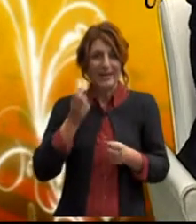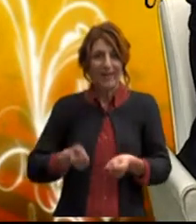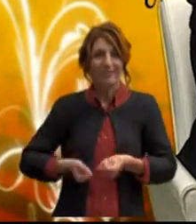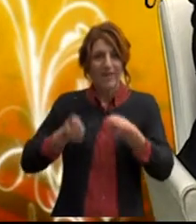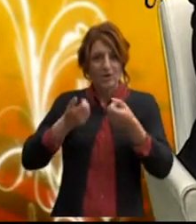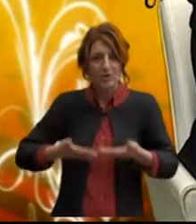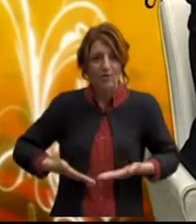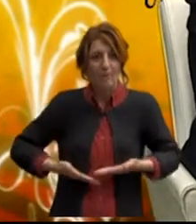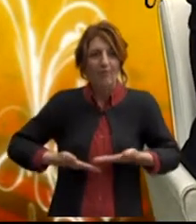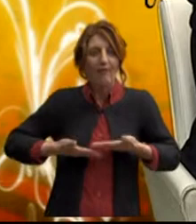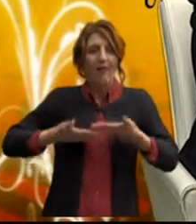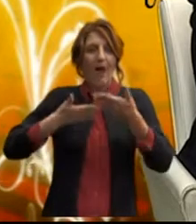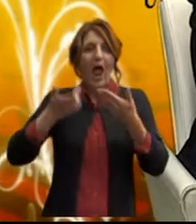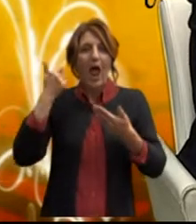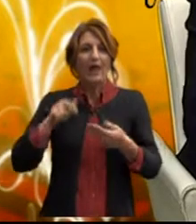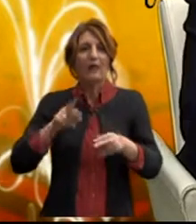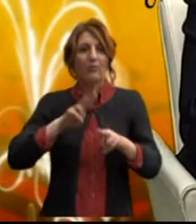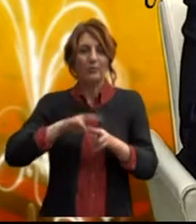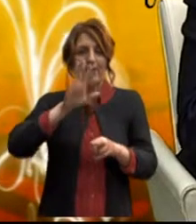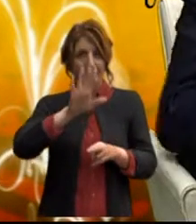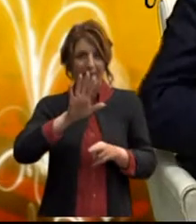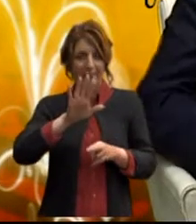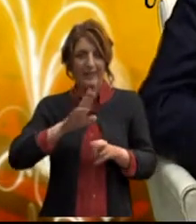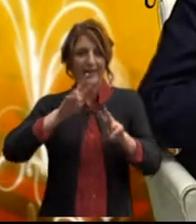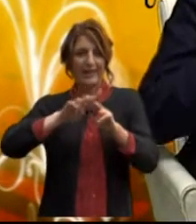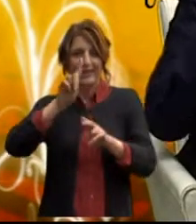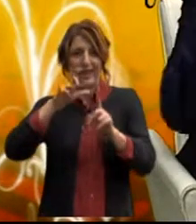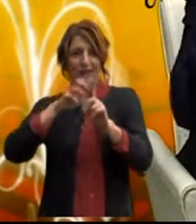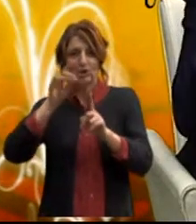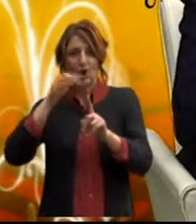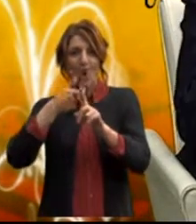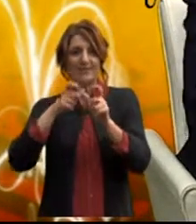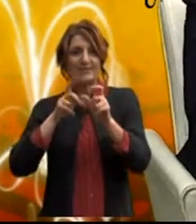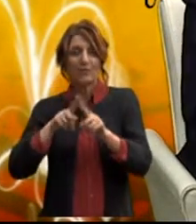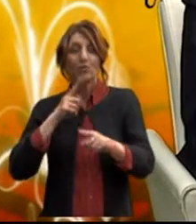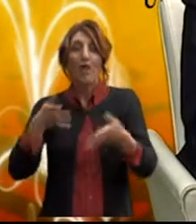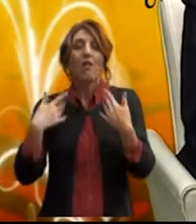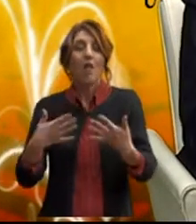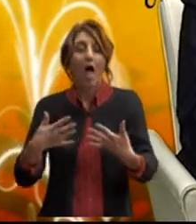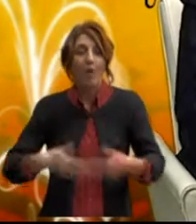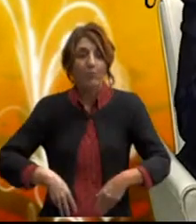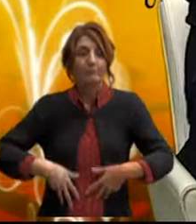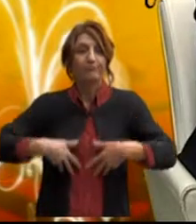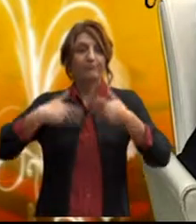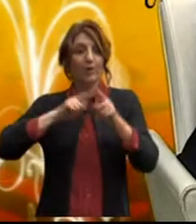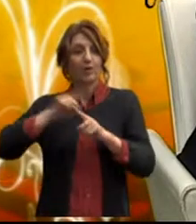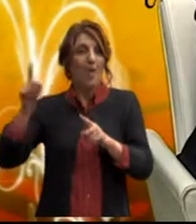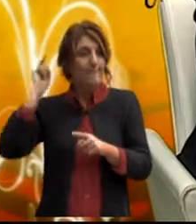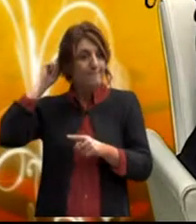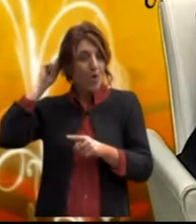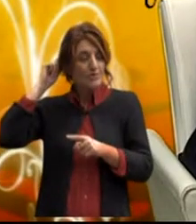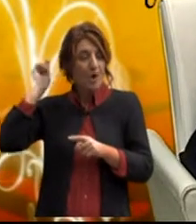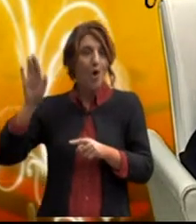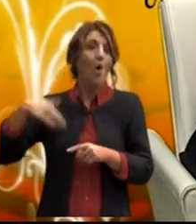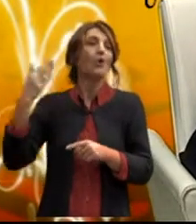kad se oksidira i kad postane 5-hidroksitriptofan, onda ona sa lakoćom prolazi u mozak, dakle, iz nje onda